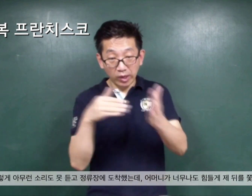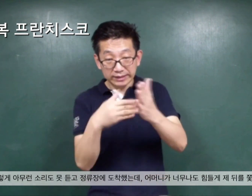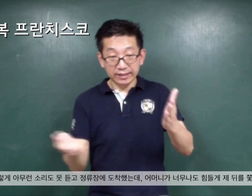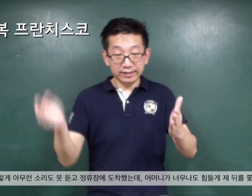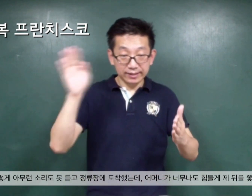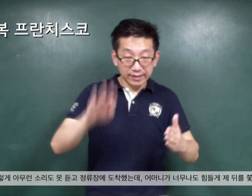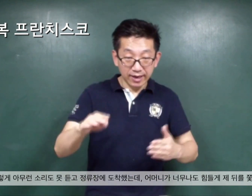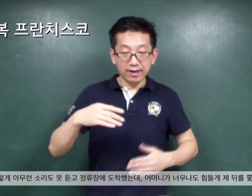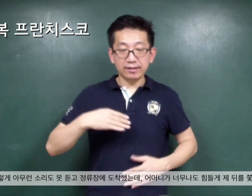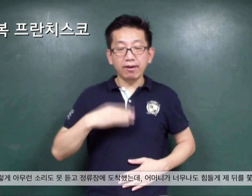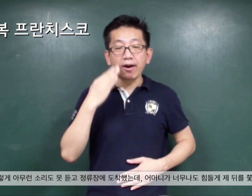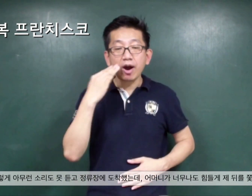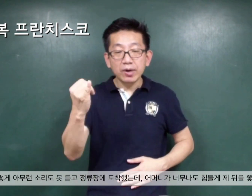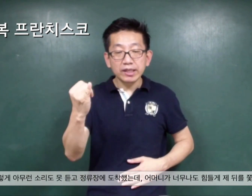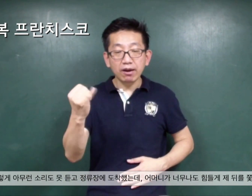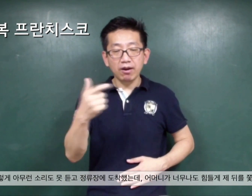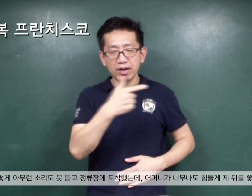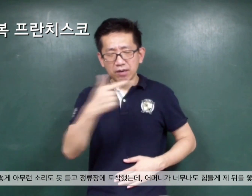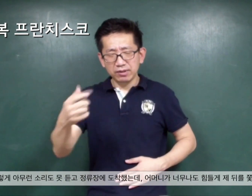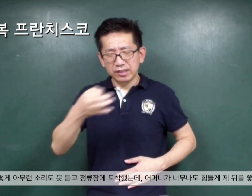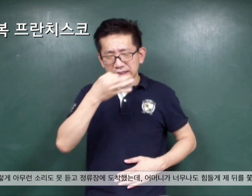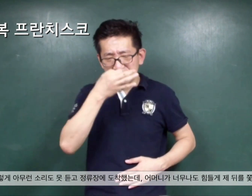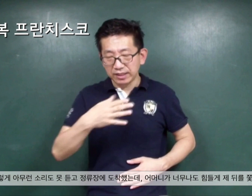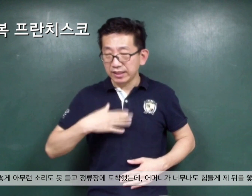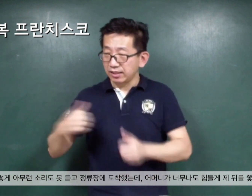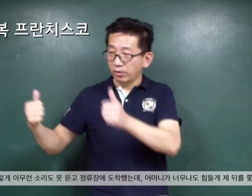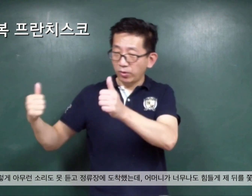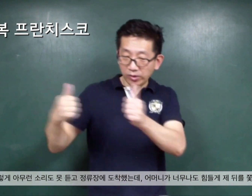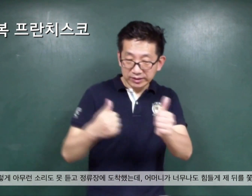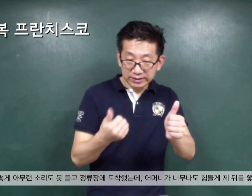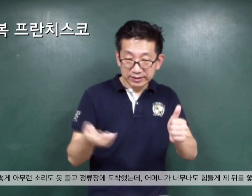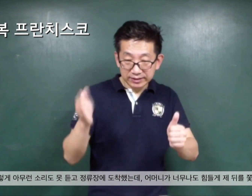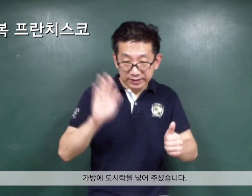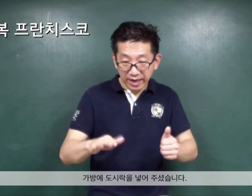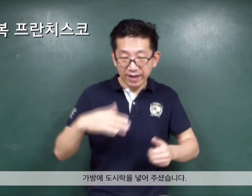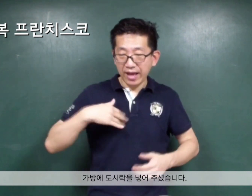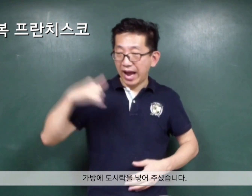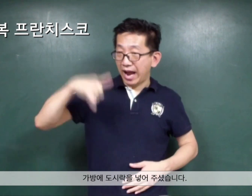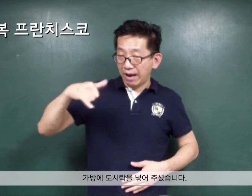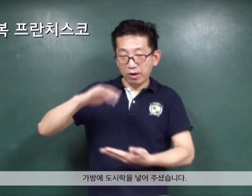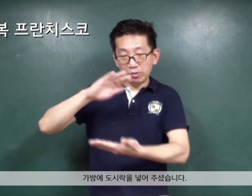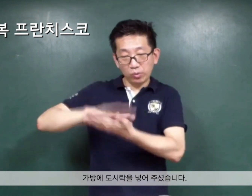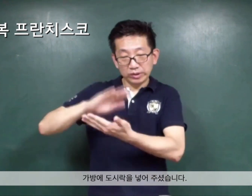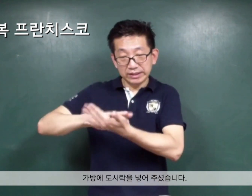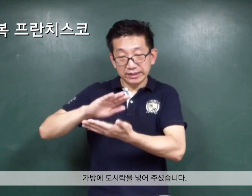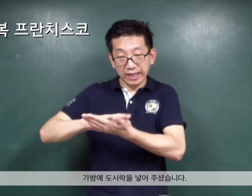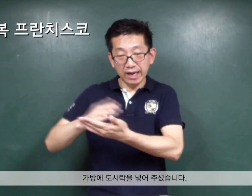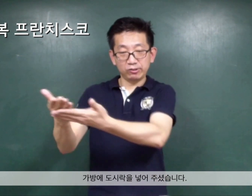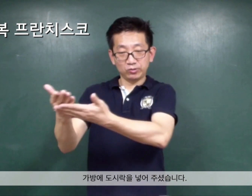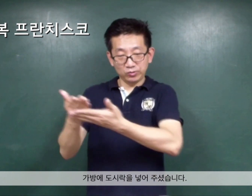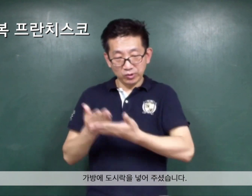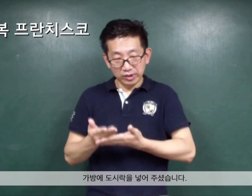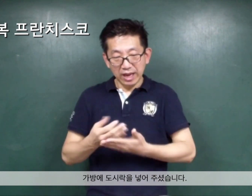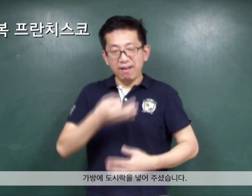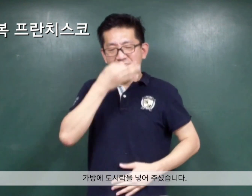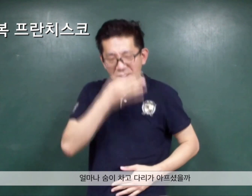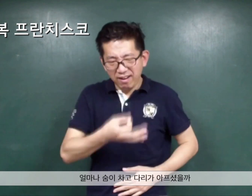그렇게 아무런 소리도 못 듣고 도착했는데 어머니가 너무나도 힘들게 쫓아오셔서 도시락을